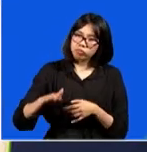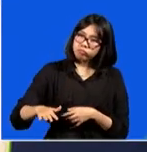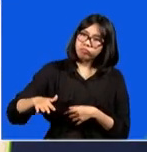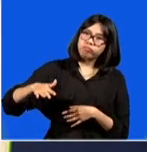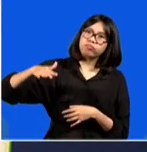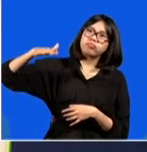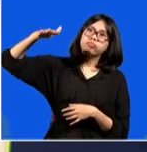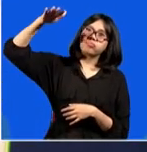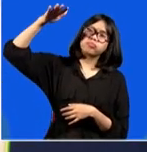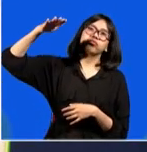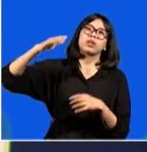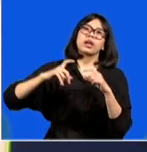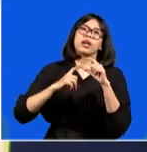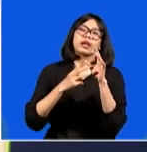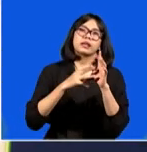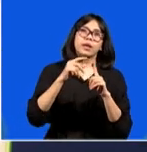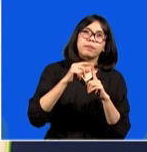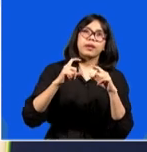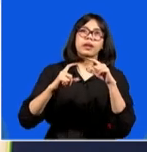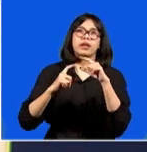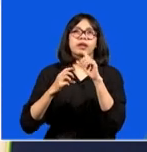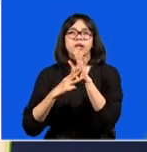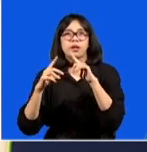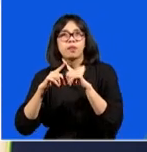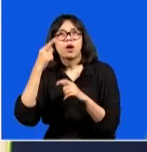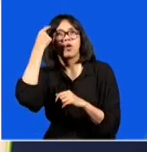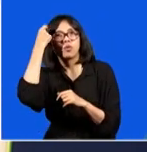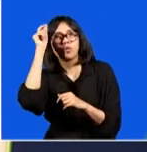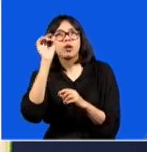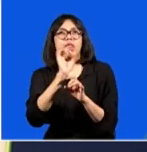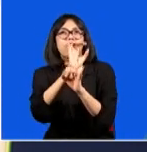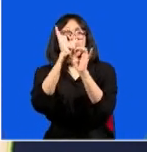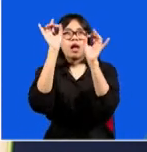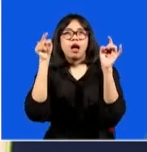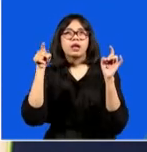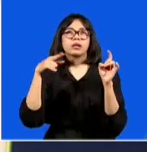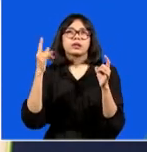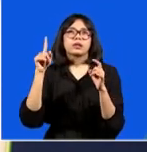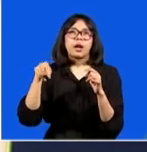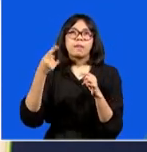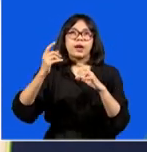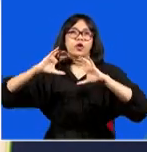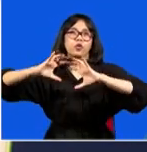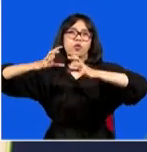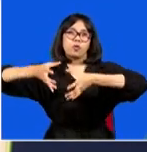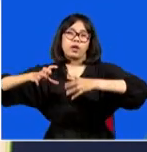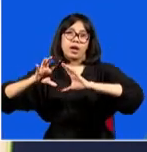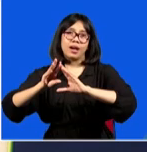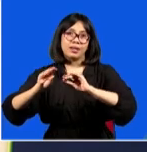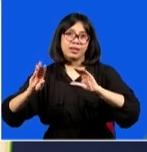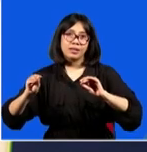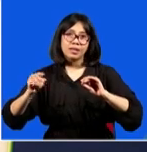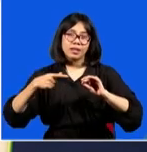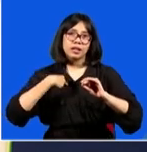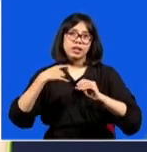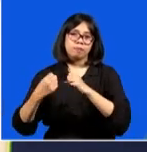SMP SMA kuliah dan sampai akhirnya terus sampai dunia kerja ada ada keinginan untuk